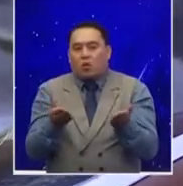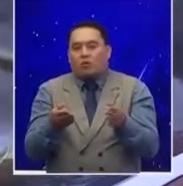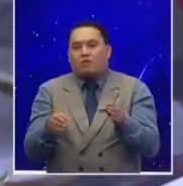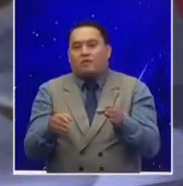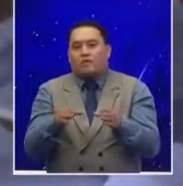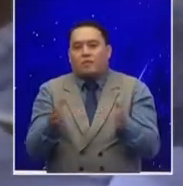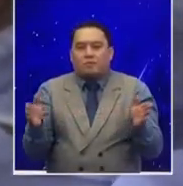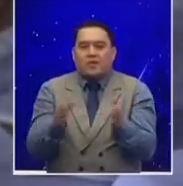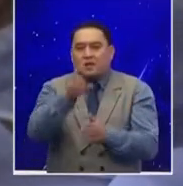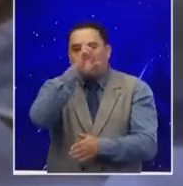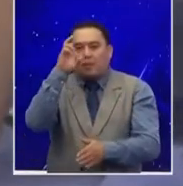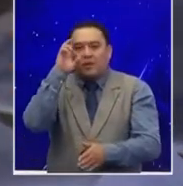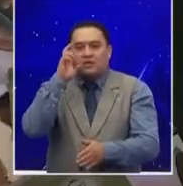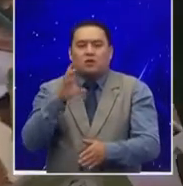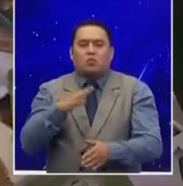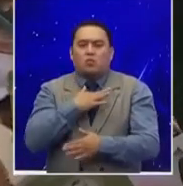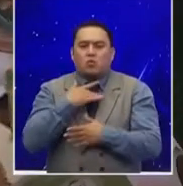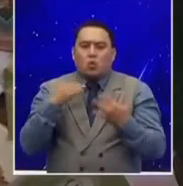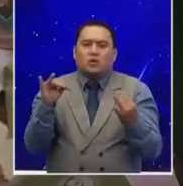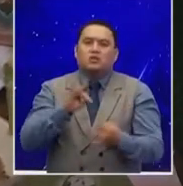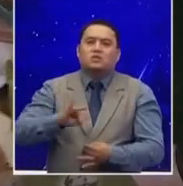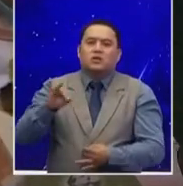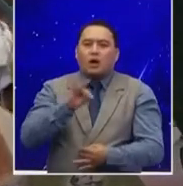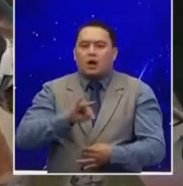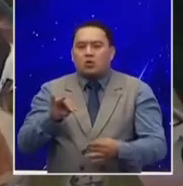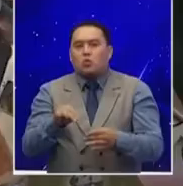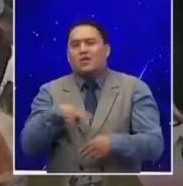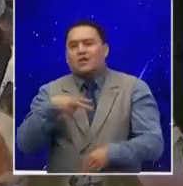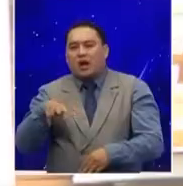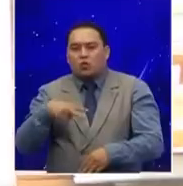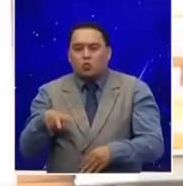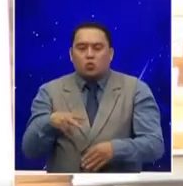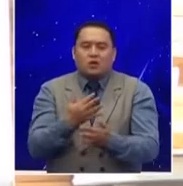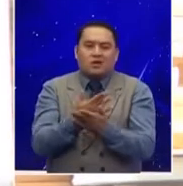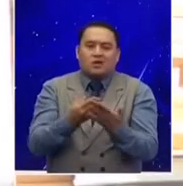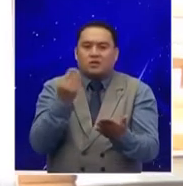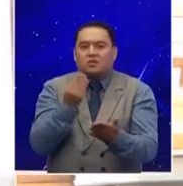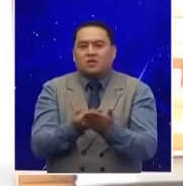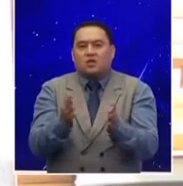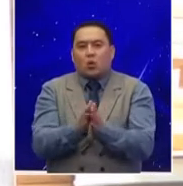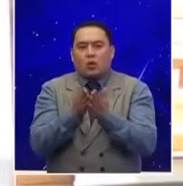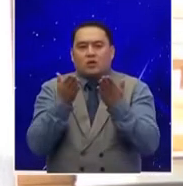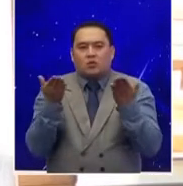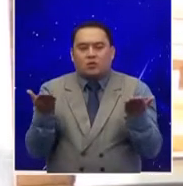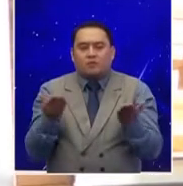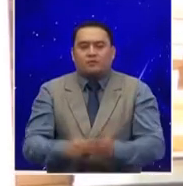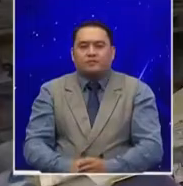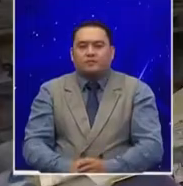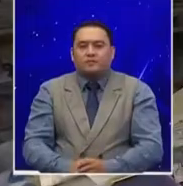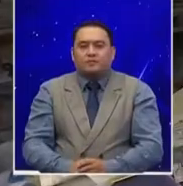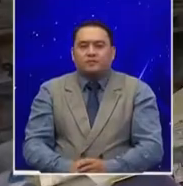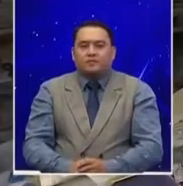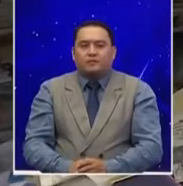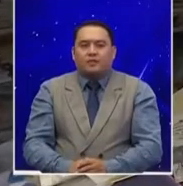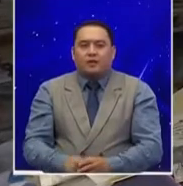в фонд мини-библиотек. Среди них множество исторической, классической литературы, а также ценные тома энциклопедических сборников. Вот я